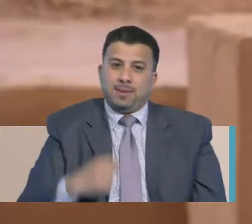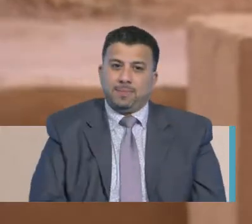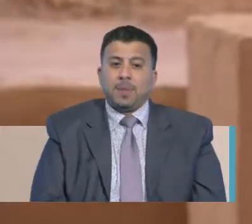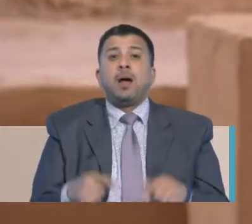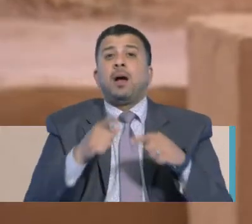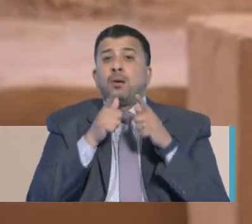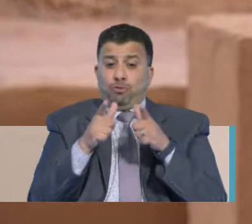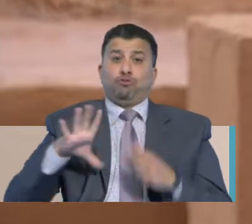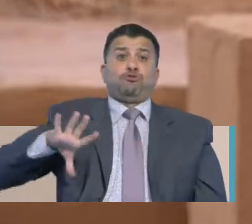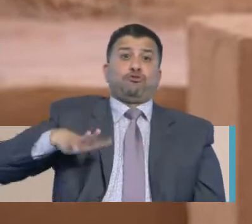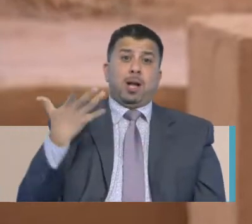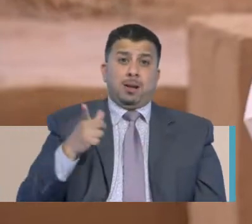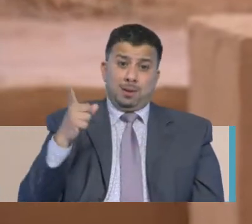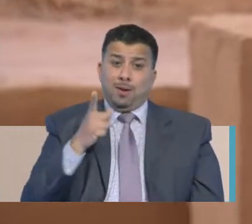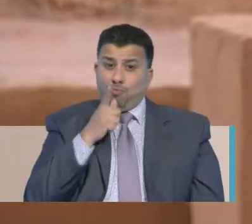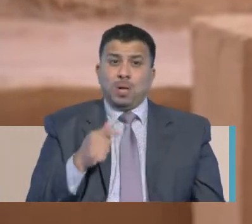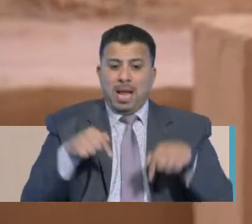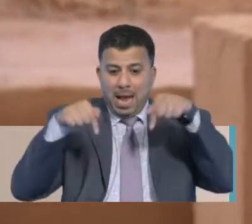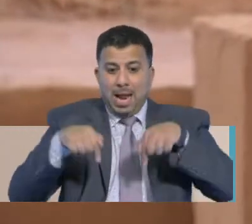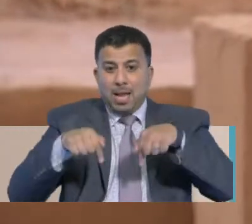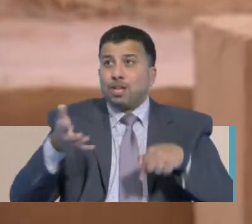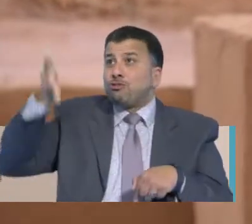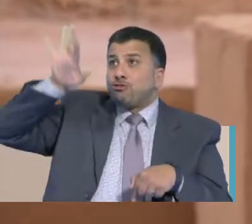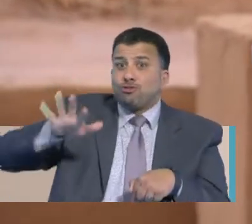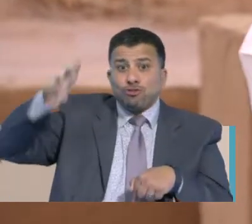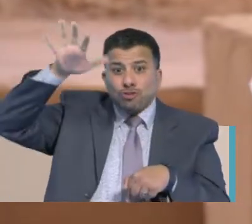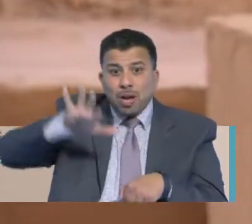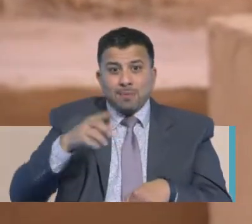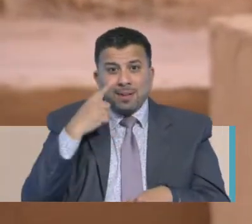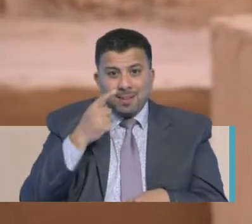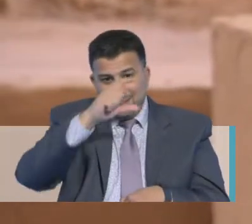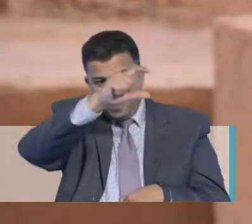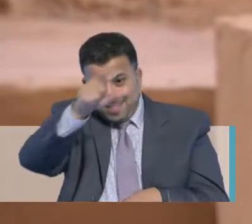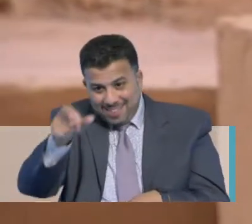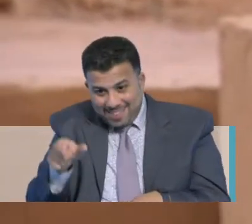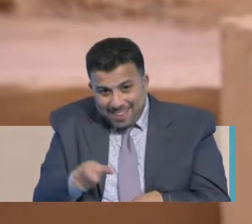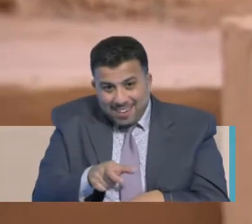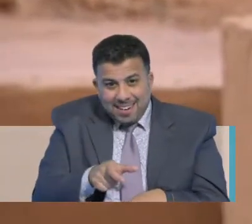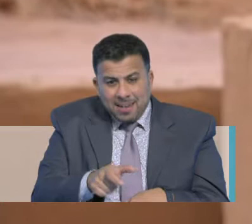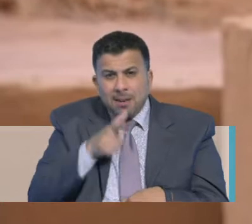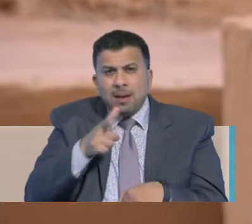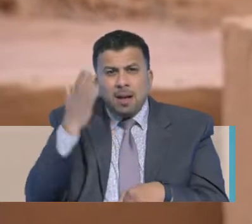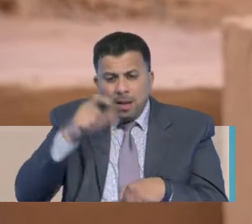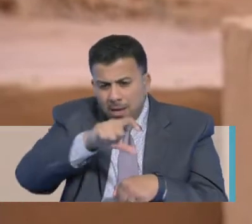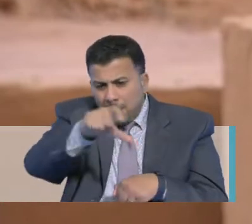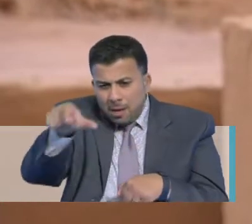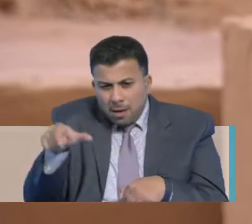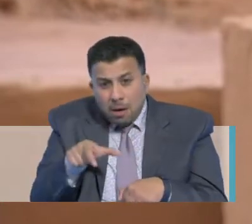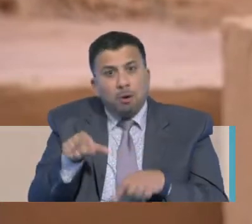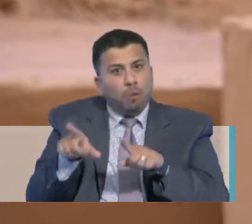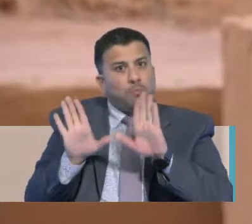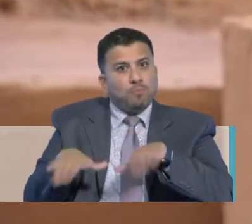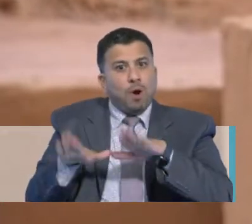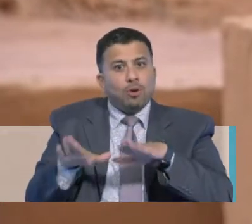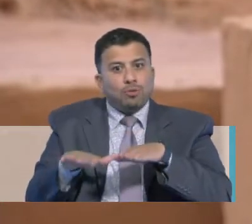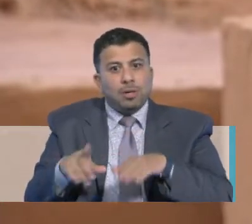الآن هذا الشكل بجبال الحجر شكلها مثل الهلال، الحفر اللي تركته موجود